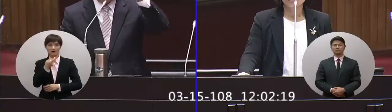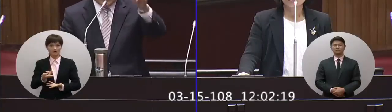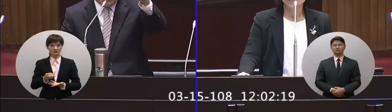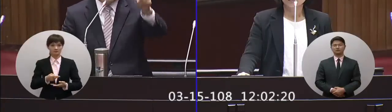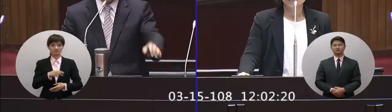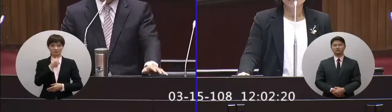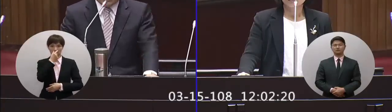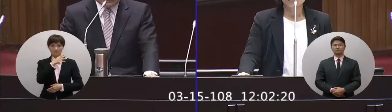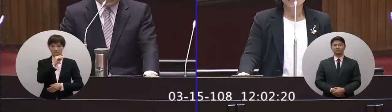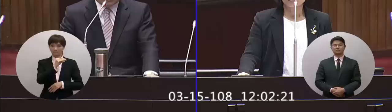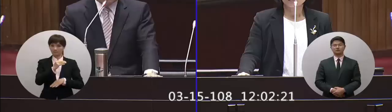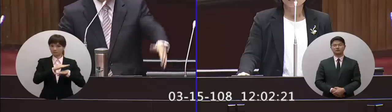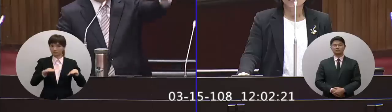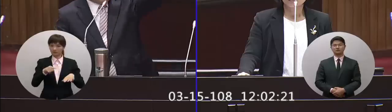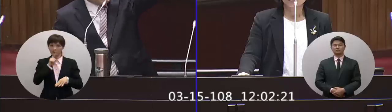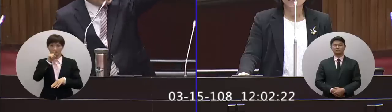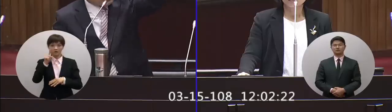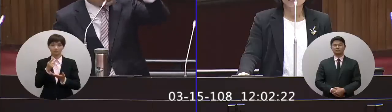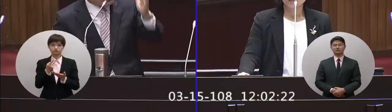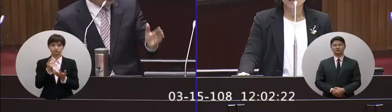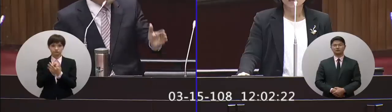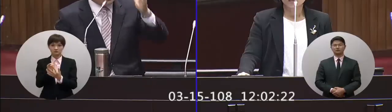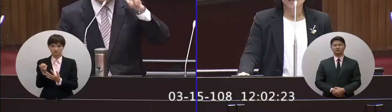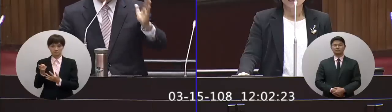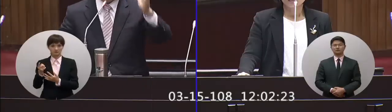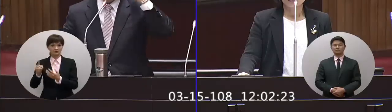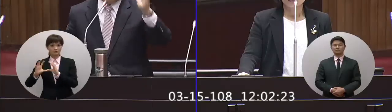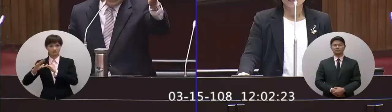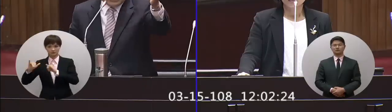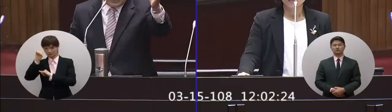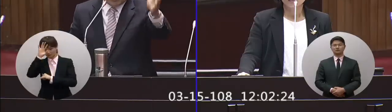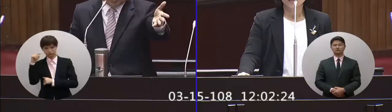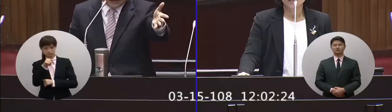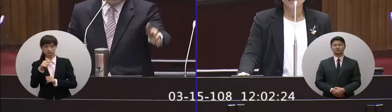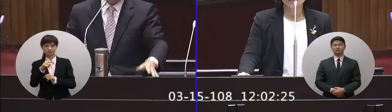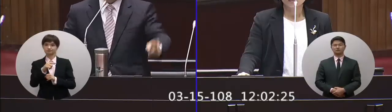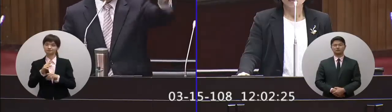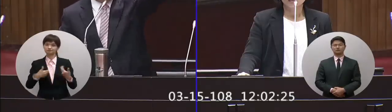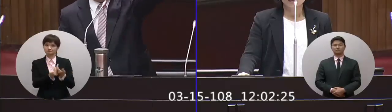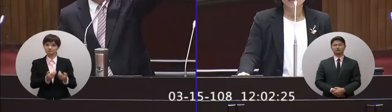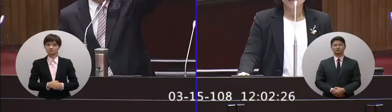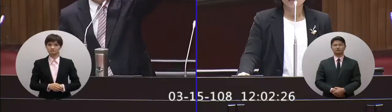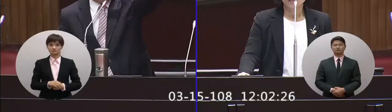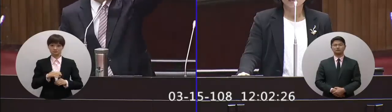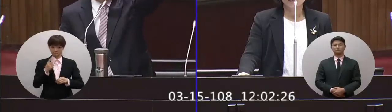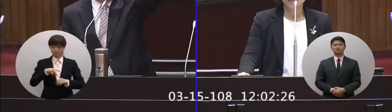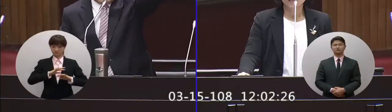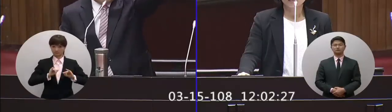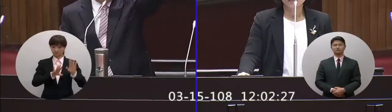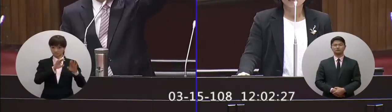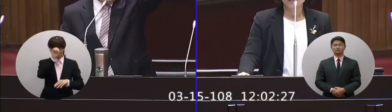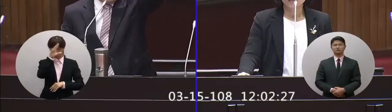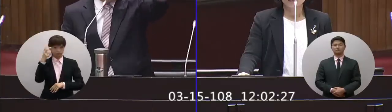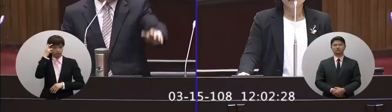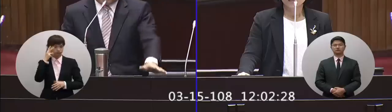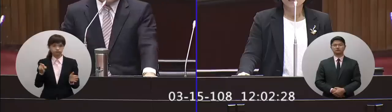他。第二点，就能源政策，民进党始终坚持辉和家园努力。你看国民党变化多